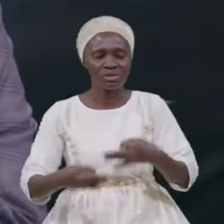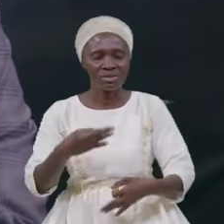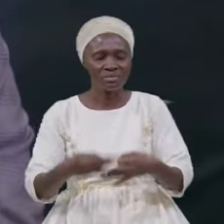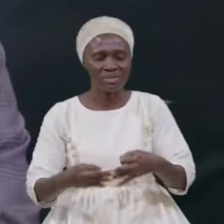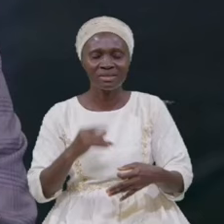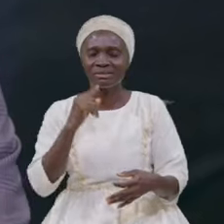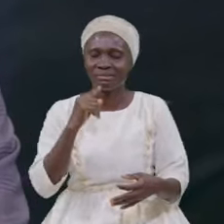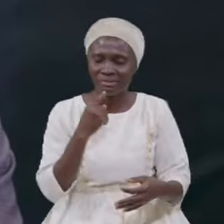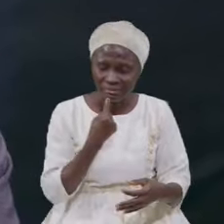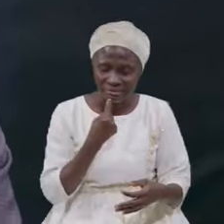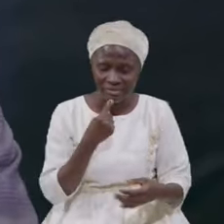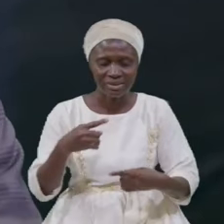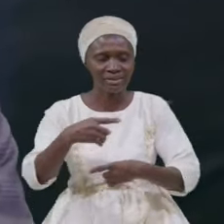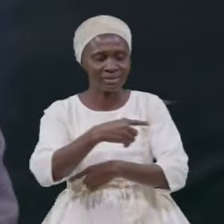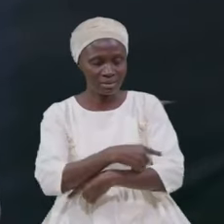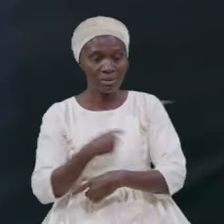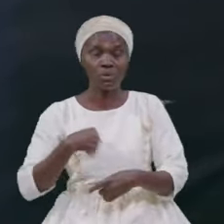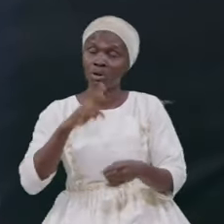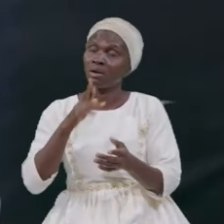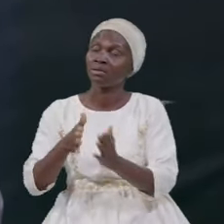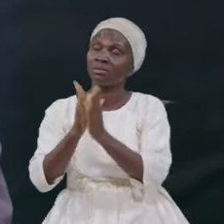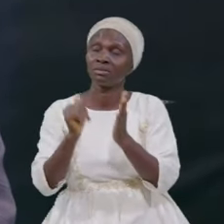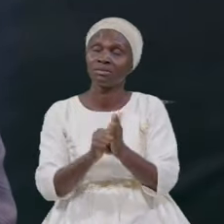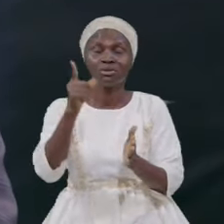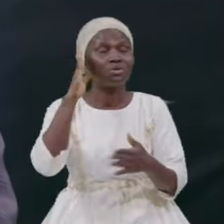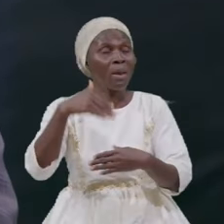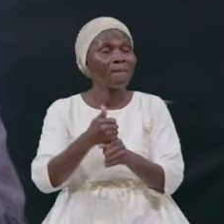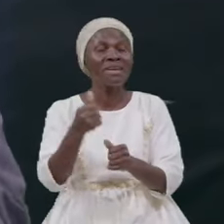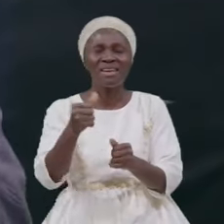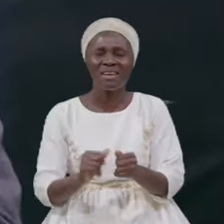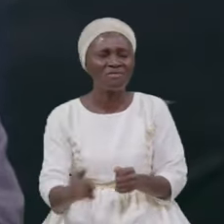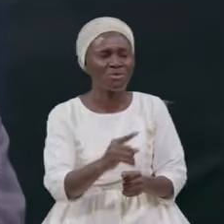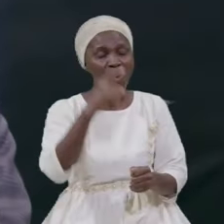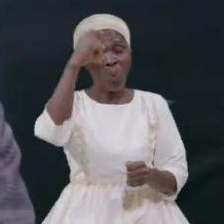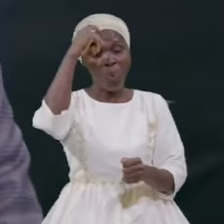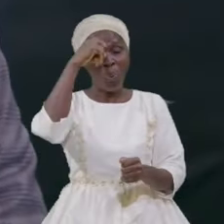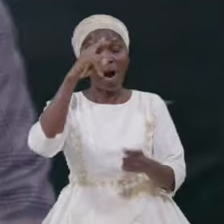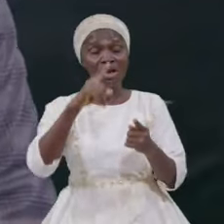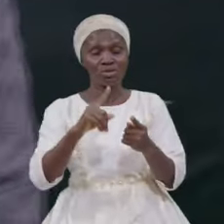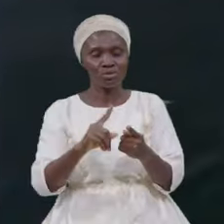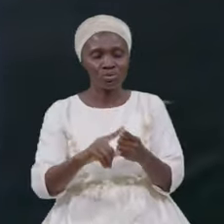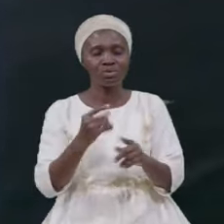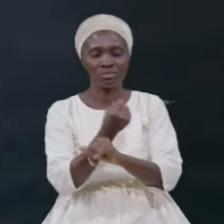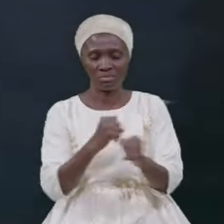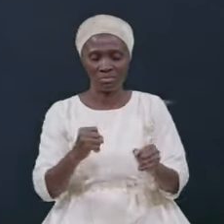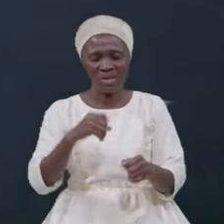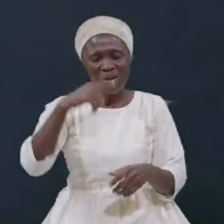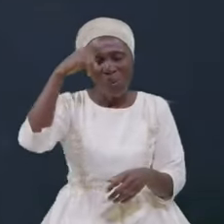demandons que tu aides chacun de nous à être sage au salut, sage à la